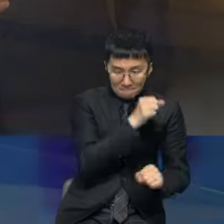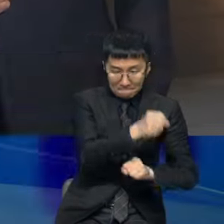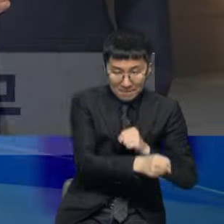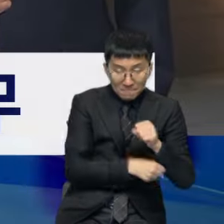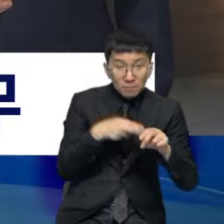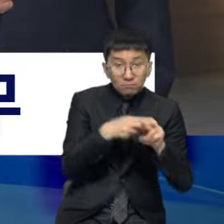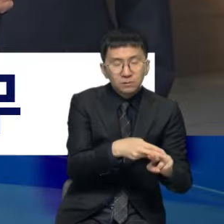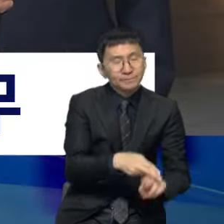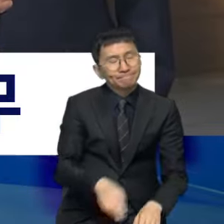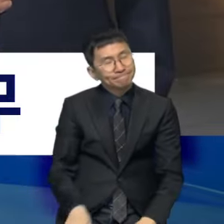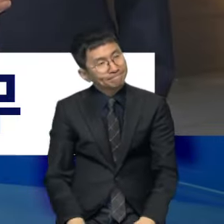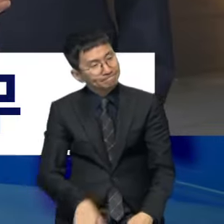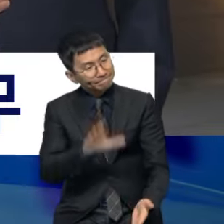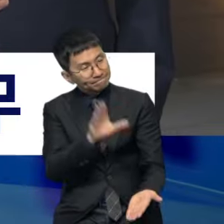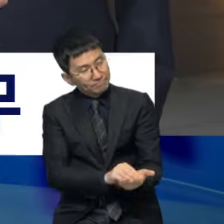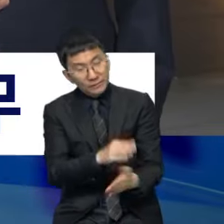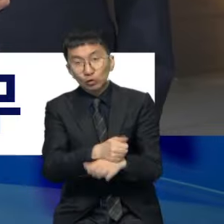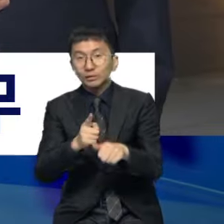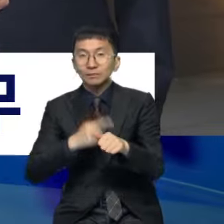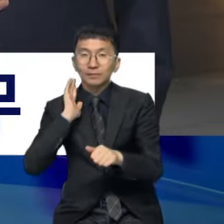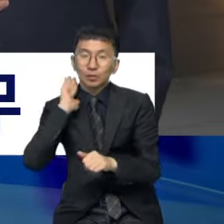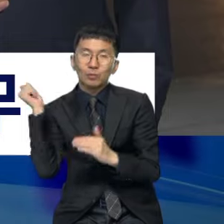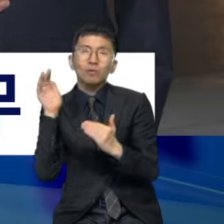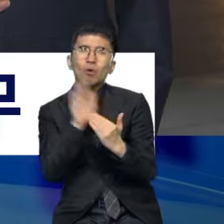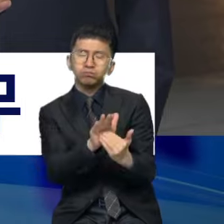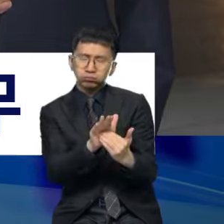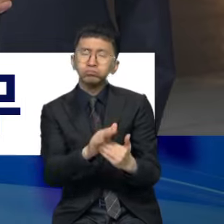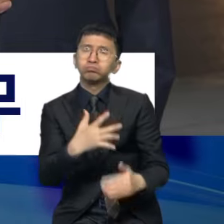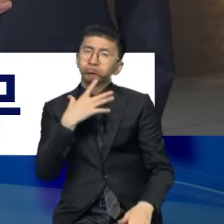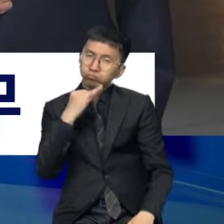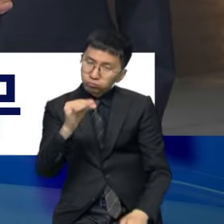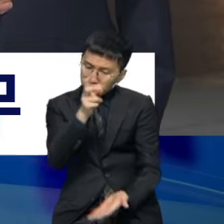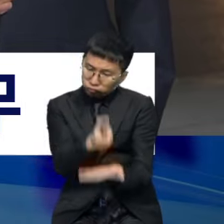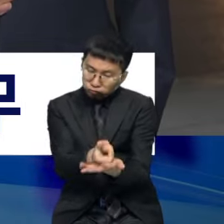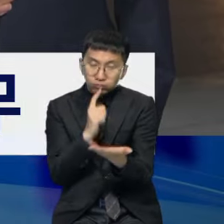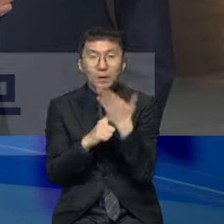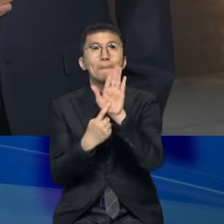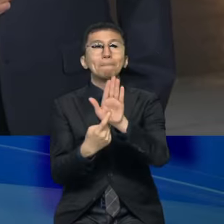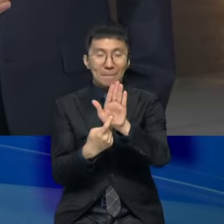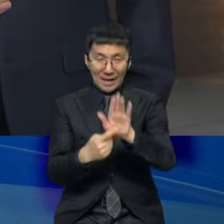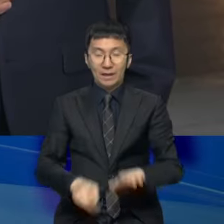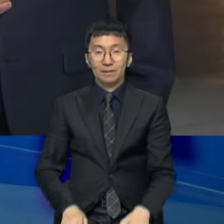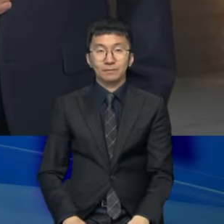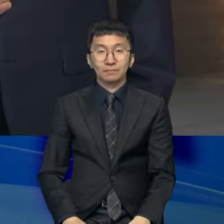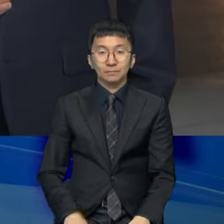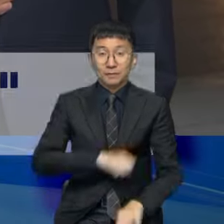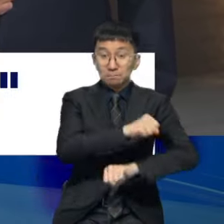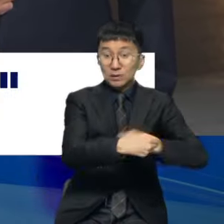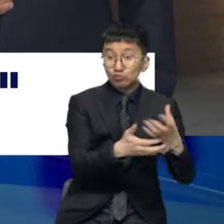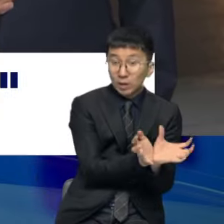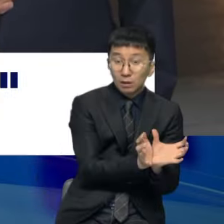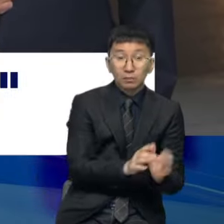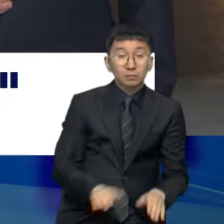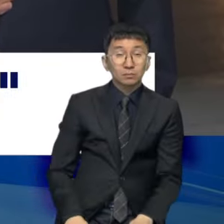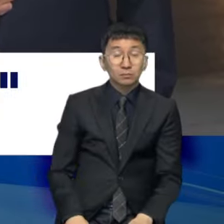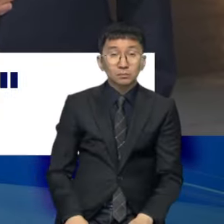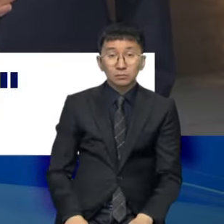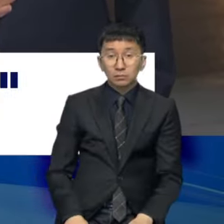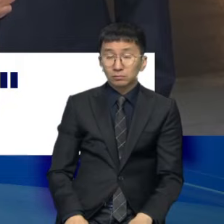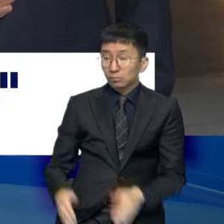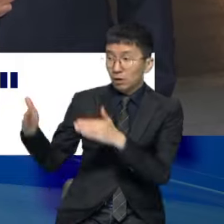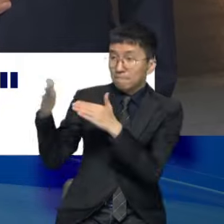법안에 대해서 제의 요구권을 행사하는 건 대통령의 의무이자 책임이라고 밝혔습니다. 그러면서 민주당이 지속적으로 제의 요구권